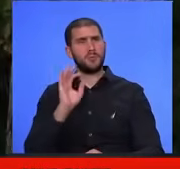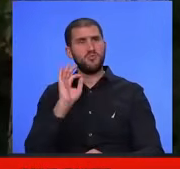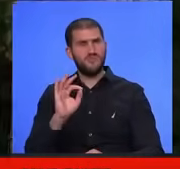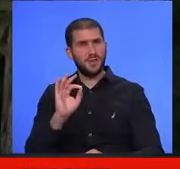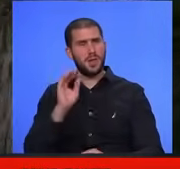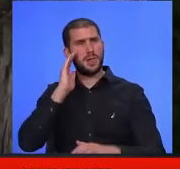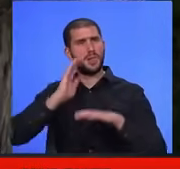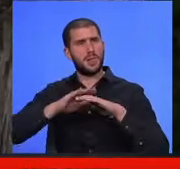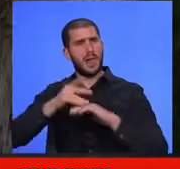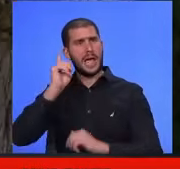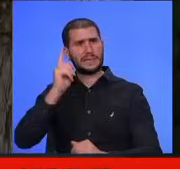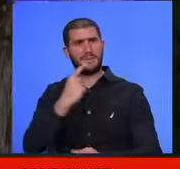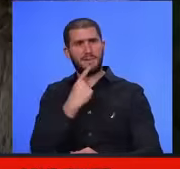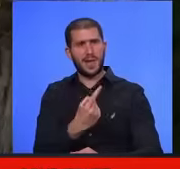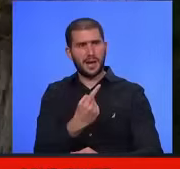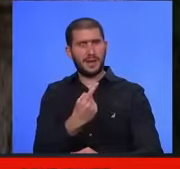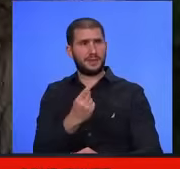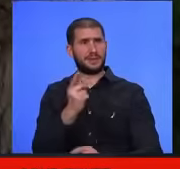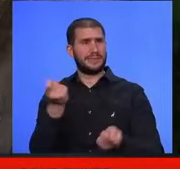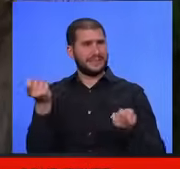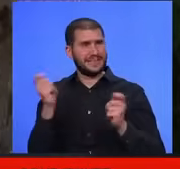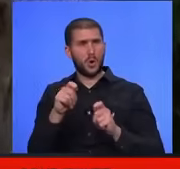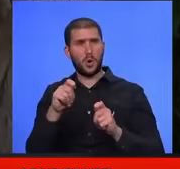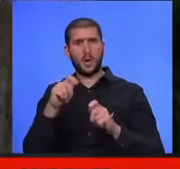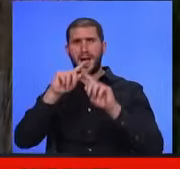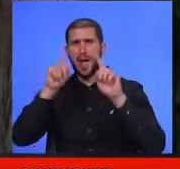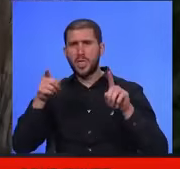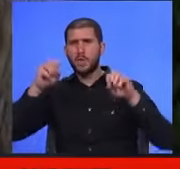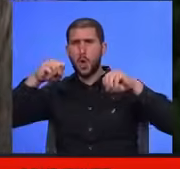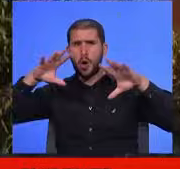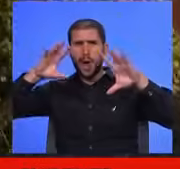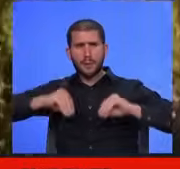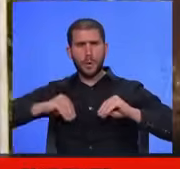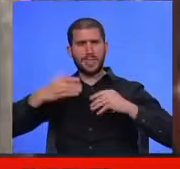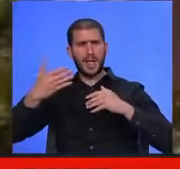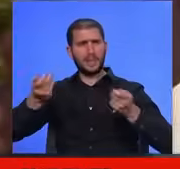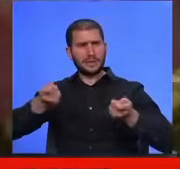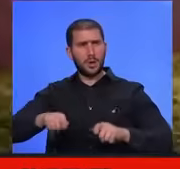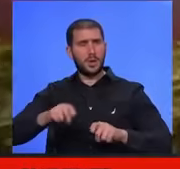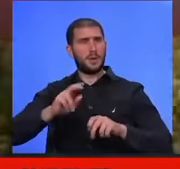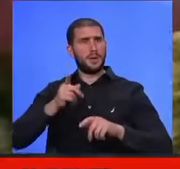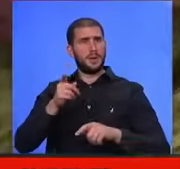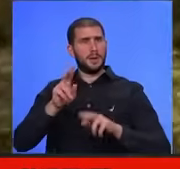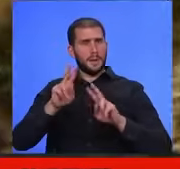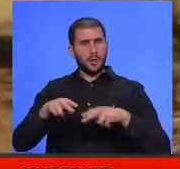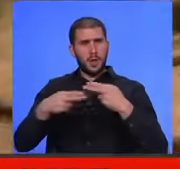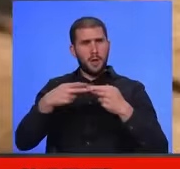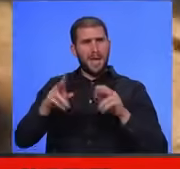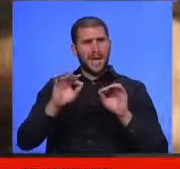ลาทริอาและอากิดไลม์ฮาเวริมส์กิรูต์อะคอลฮาลอนอตออโรตลาตอตและบัตเซมมามา